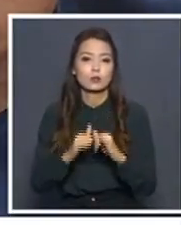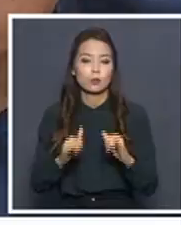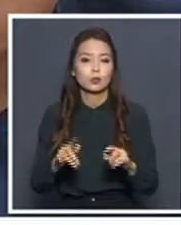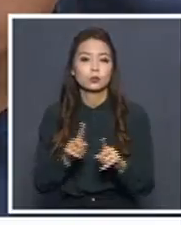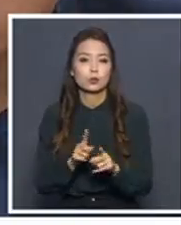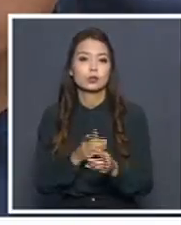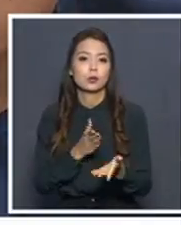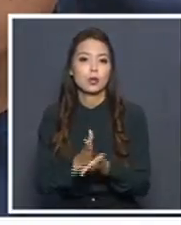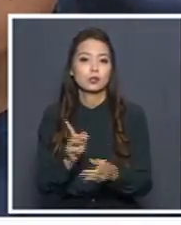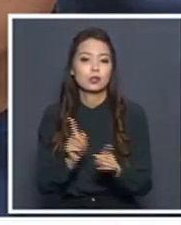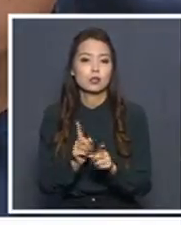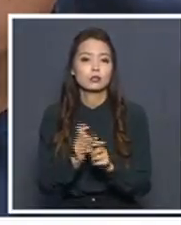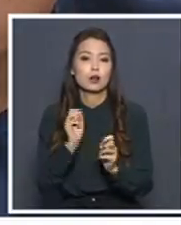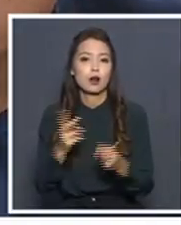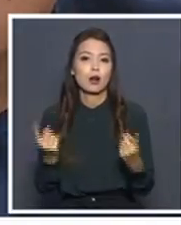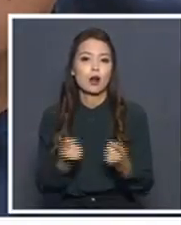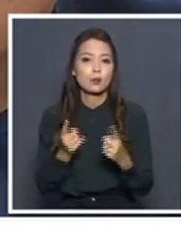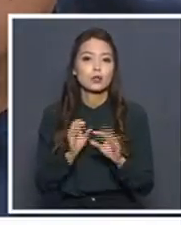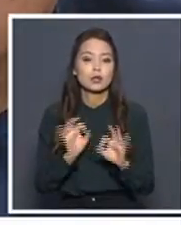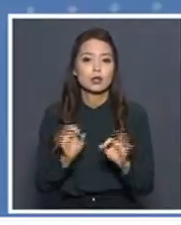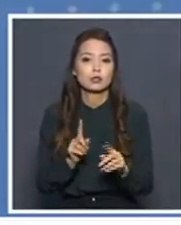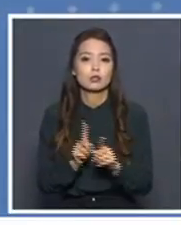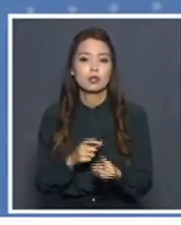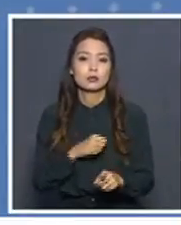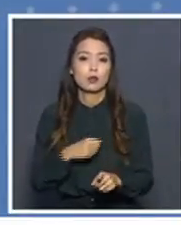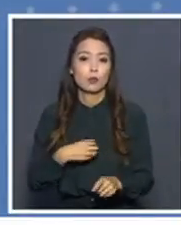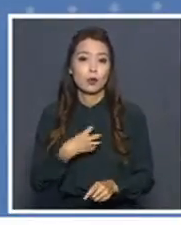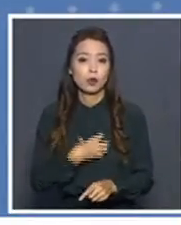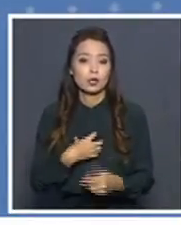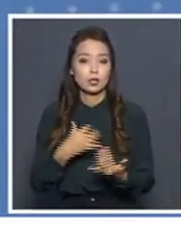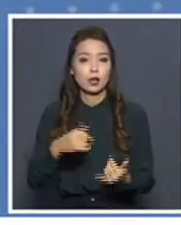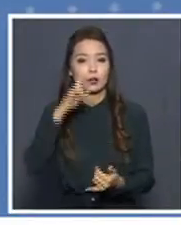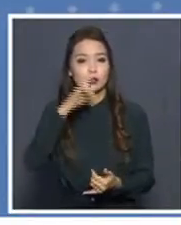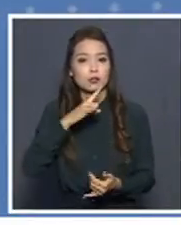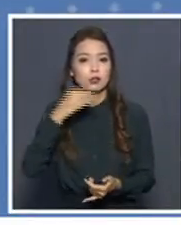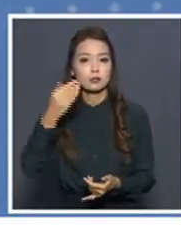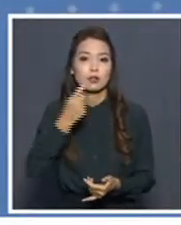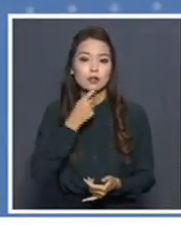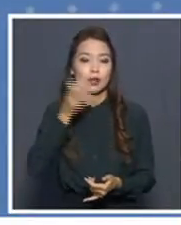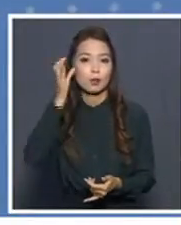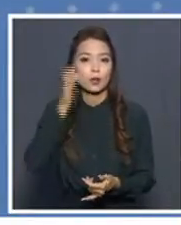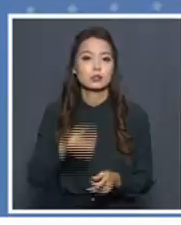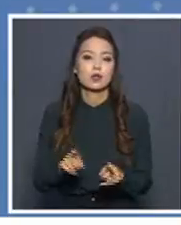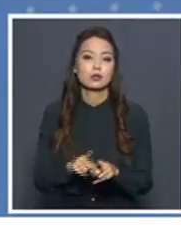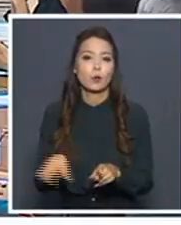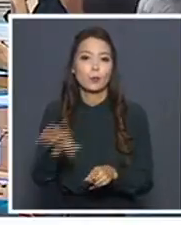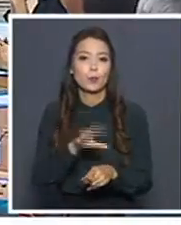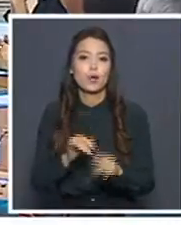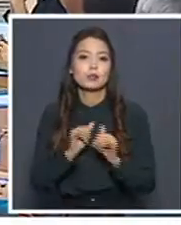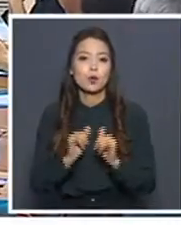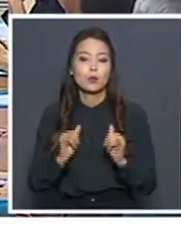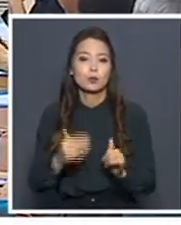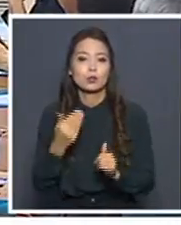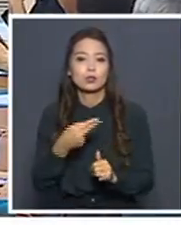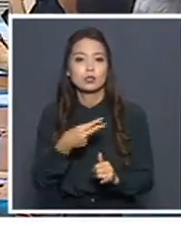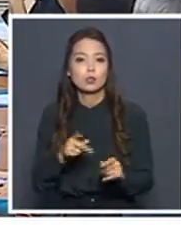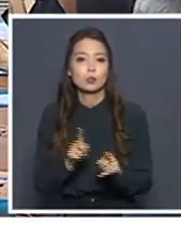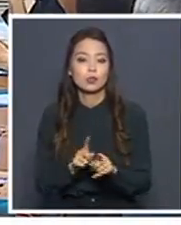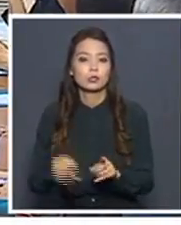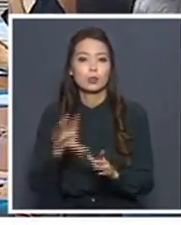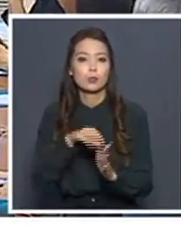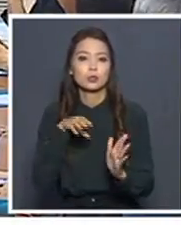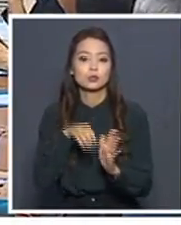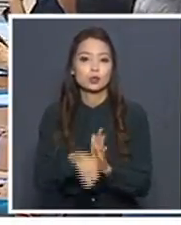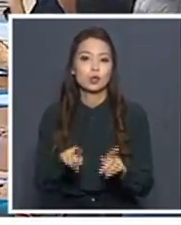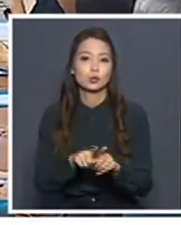бағдарлау, ерекшелігін айқындау өзекті мәселе. Қазақ ғылыми тілін және ғылыми терминологиясын дамыту үшін салалық терминдердің ұлттық